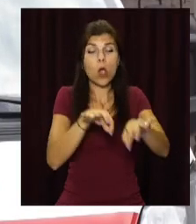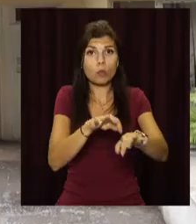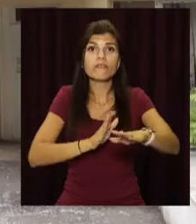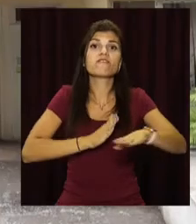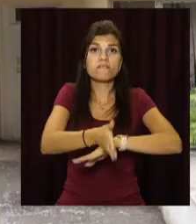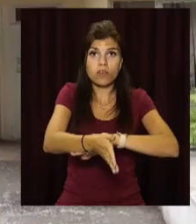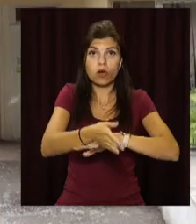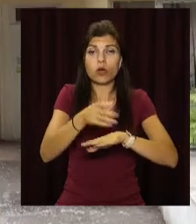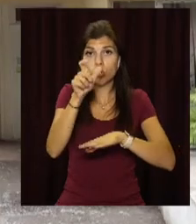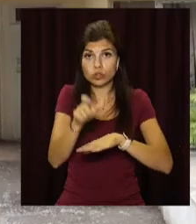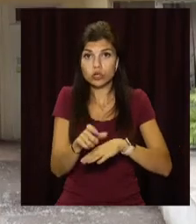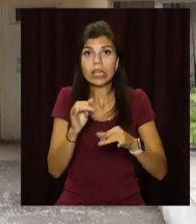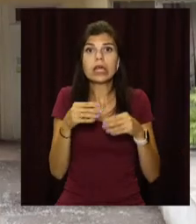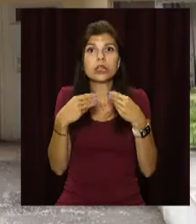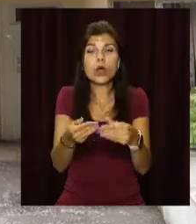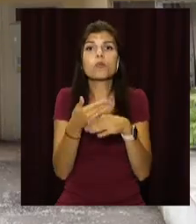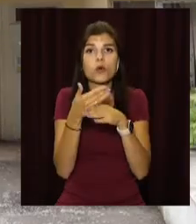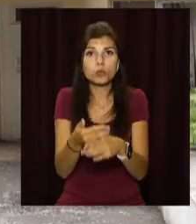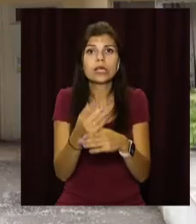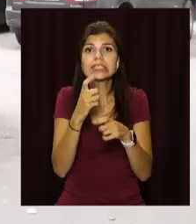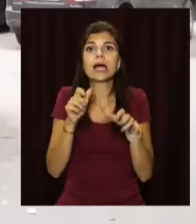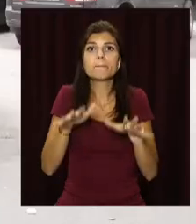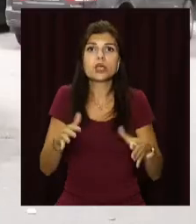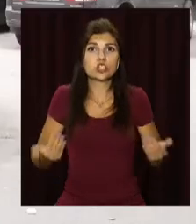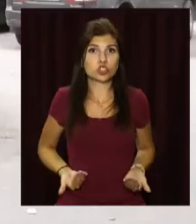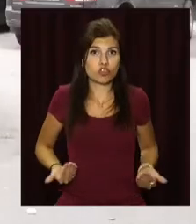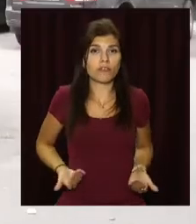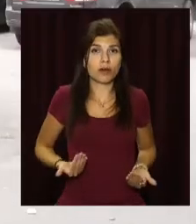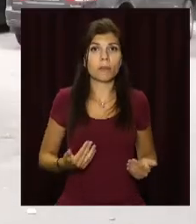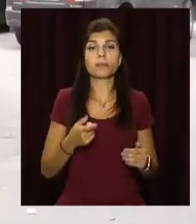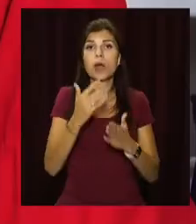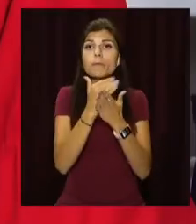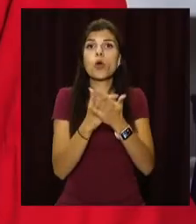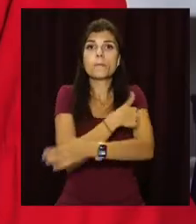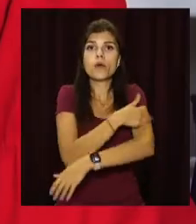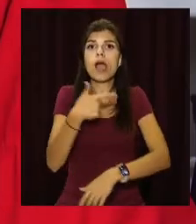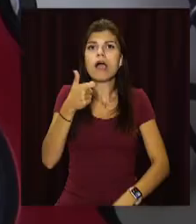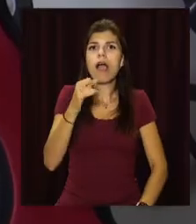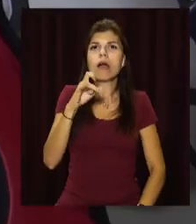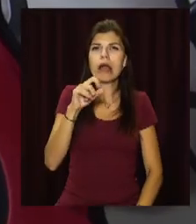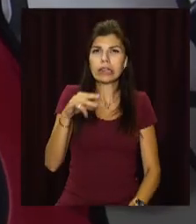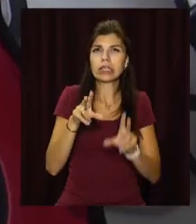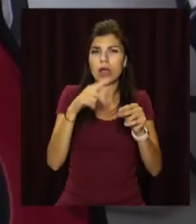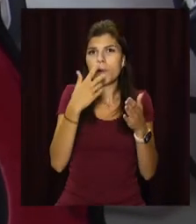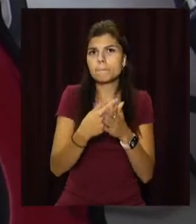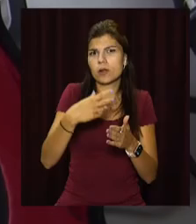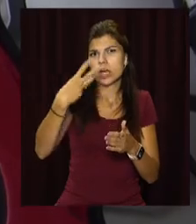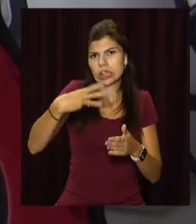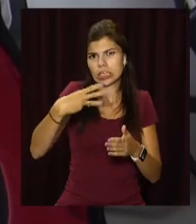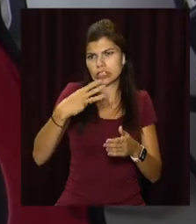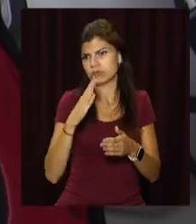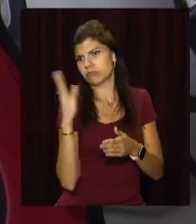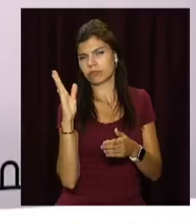до пацієнта і надаватиме йому допомогу за місцем перебування. Загалом програма медичних гарантій налічує понад 30